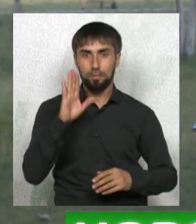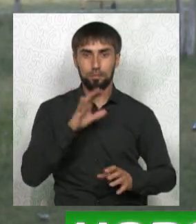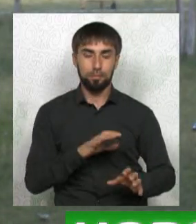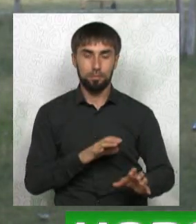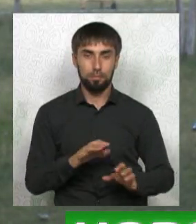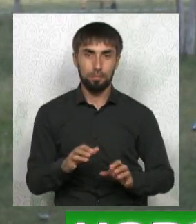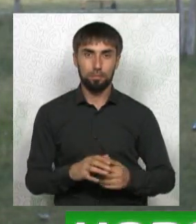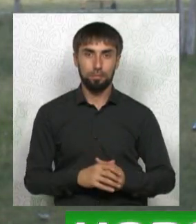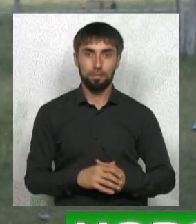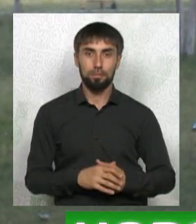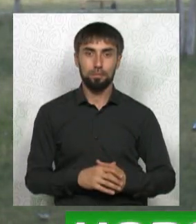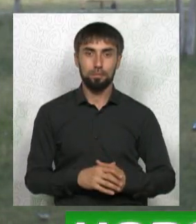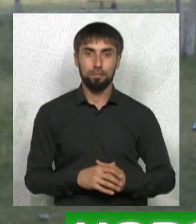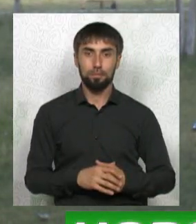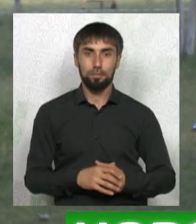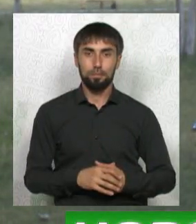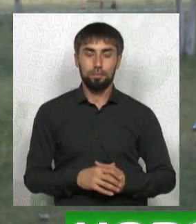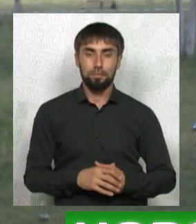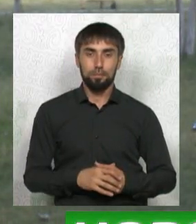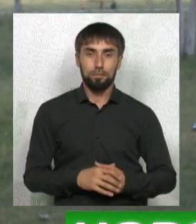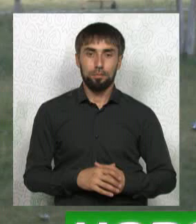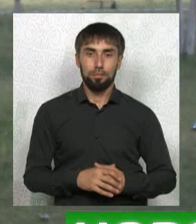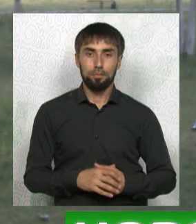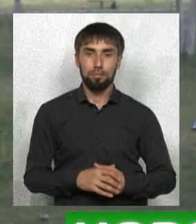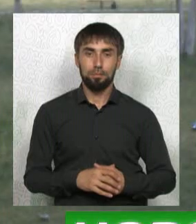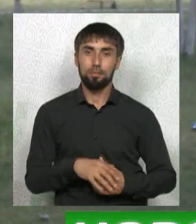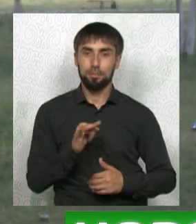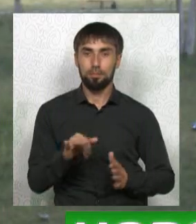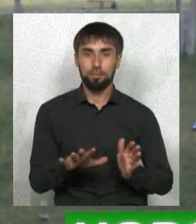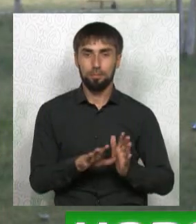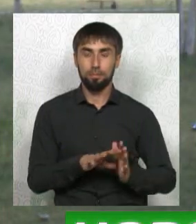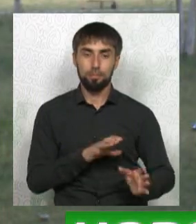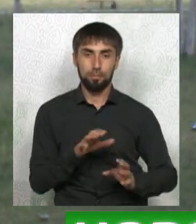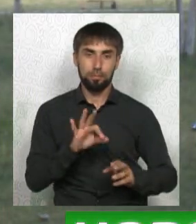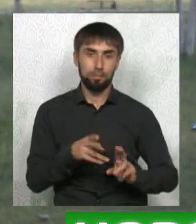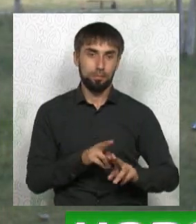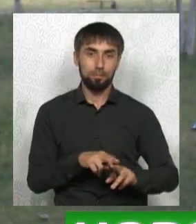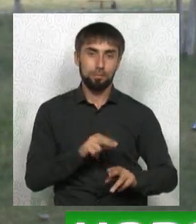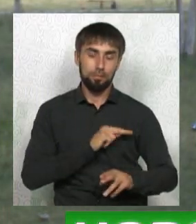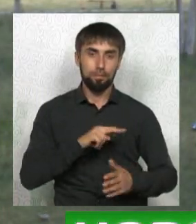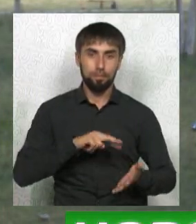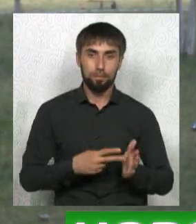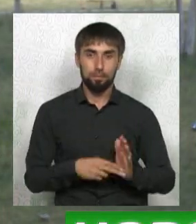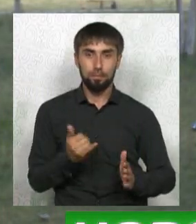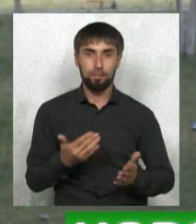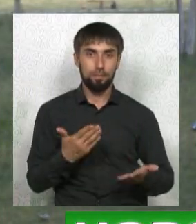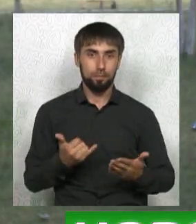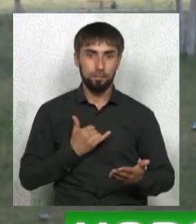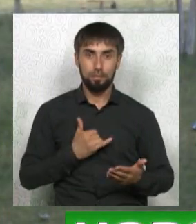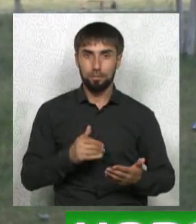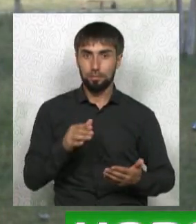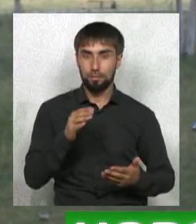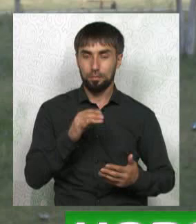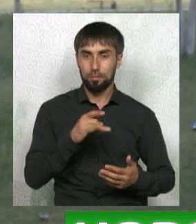водоснабжению, по качественному питьевому водоснабжению и электроснабжению. Вот эти работы мы планируем, если у нас